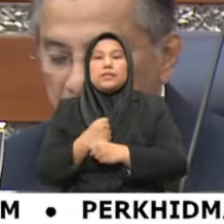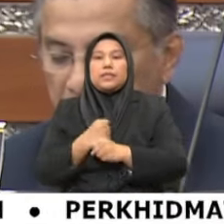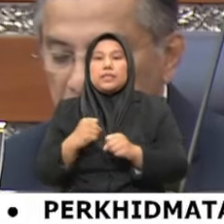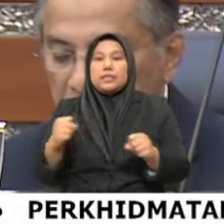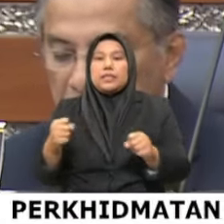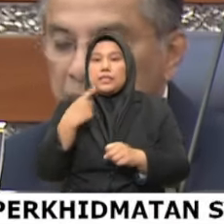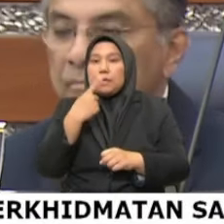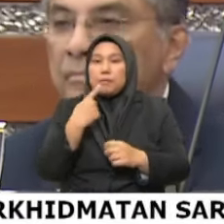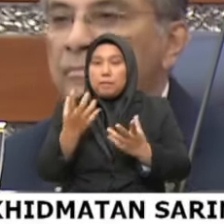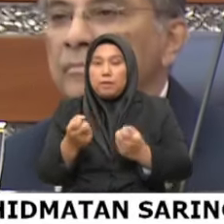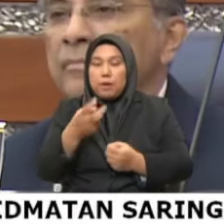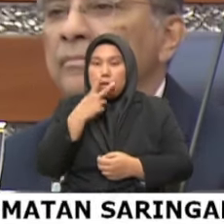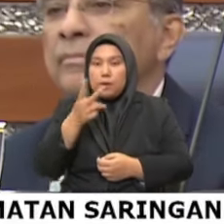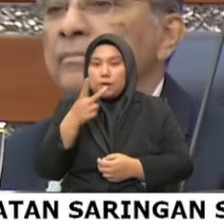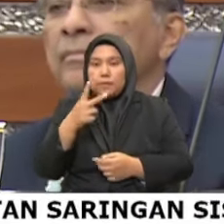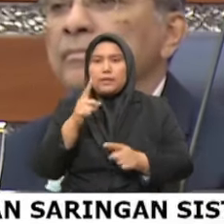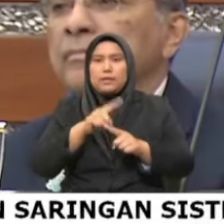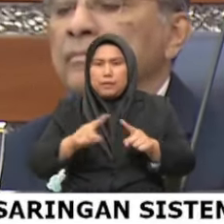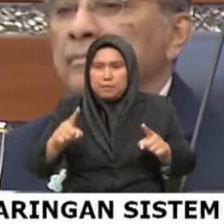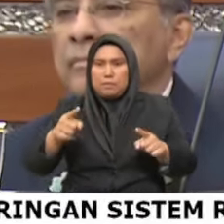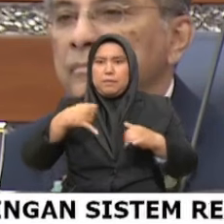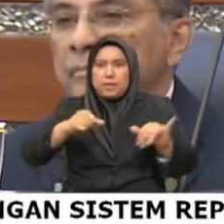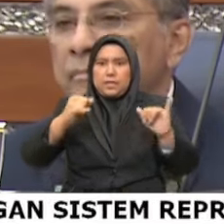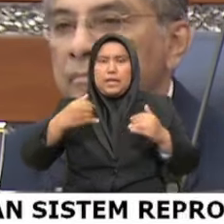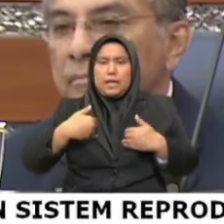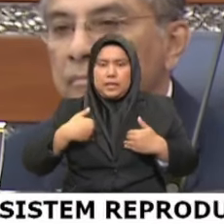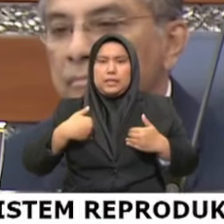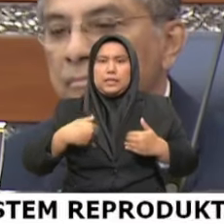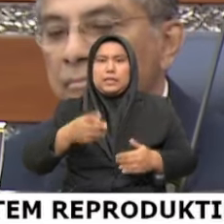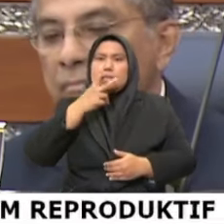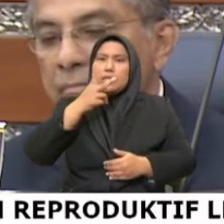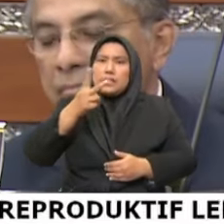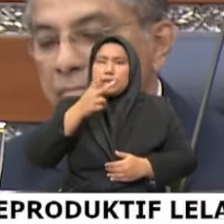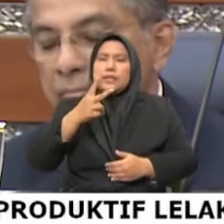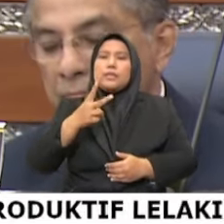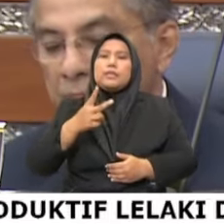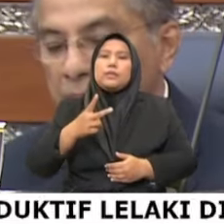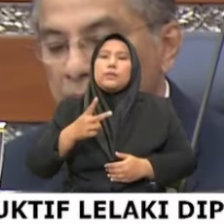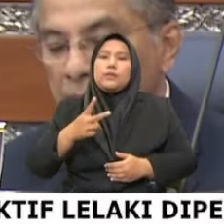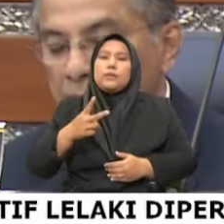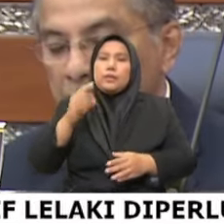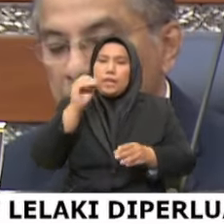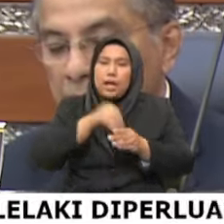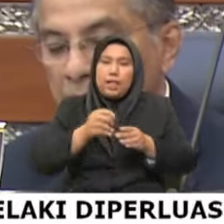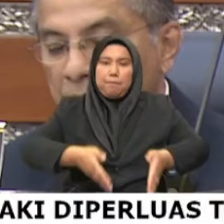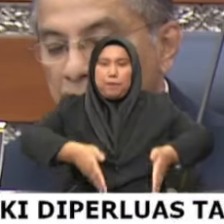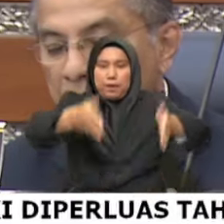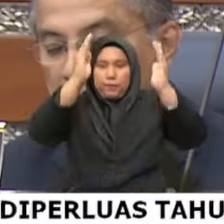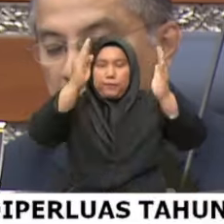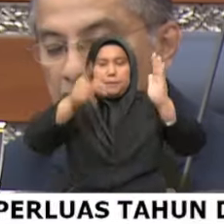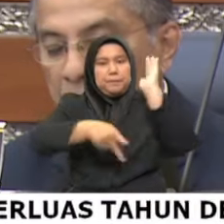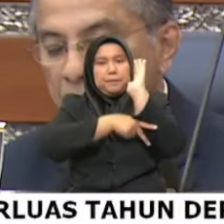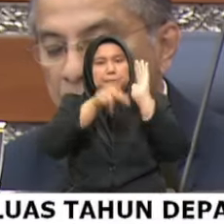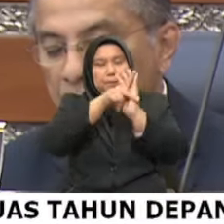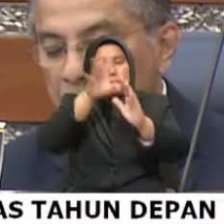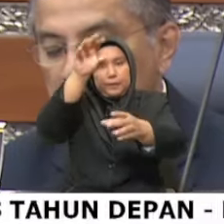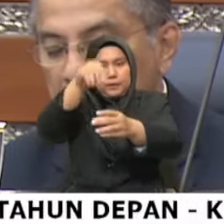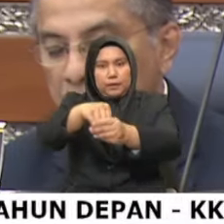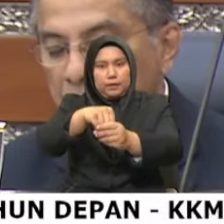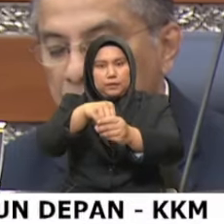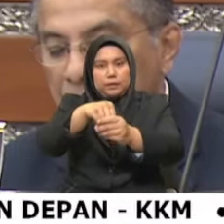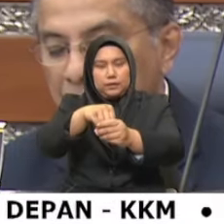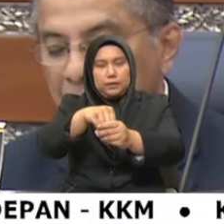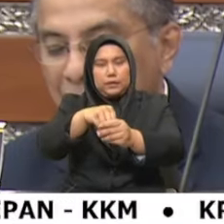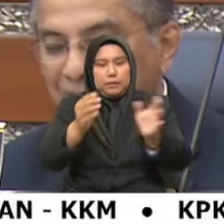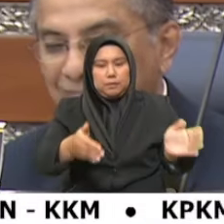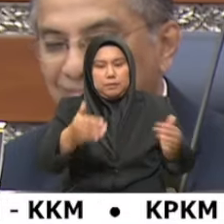lagi ada ahli parlimen yang hisap rokok dalam bangunan parlimen, termasuk di bilik BBC.